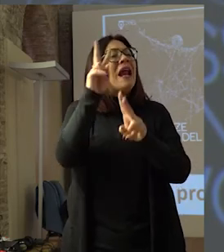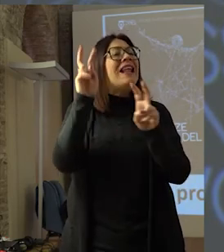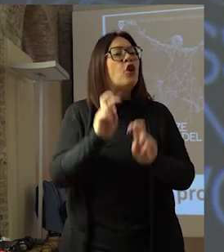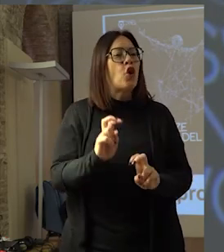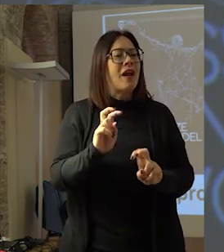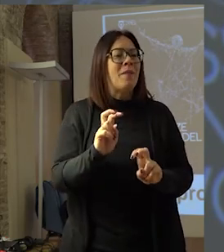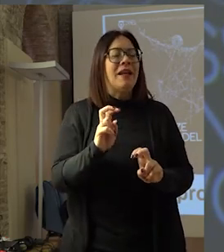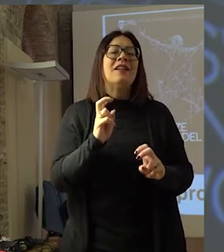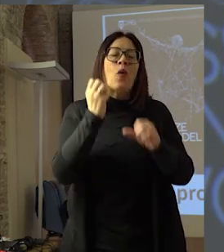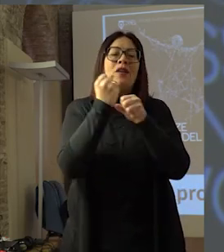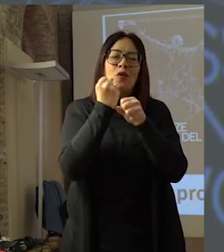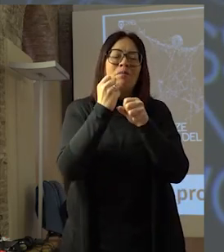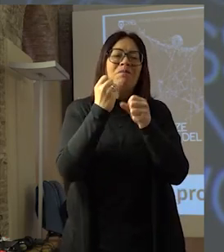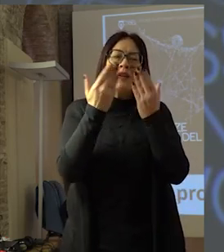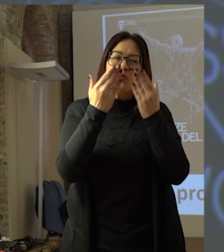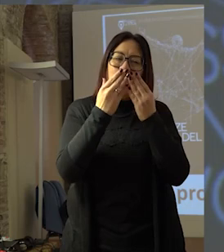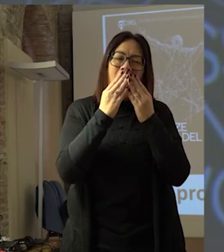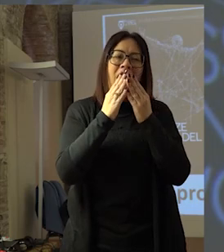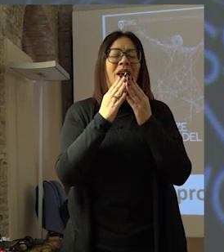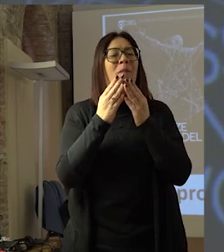quando lui stava facendo informatica.